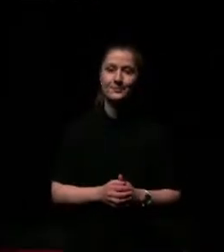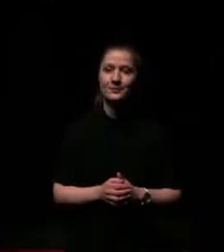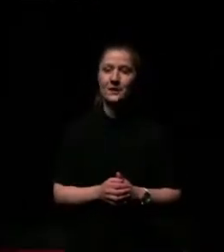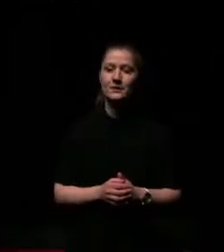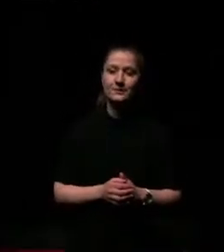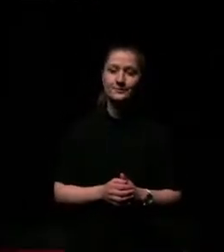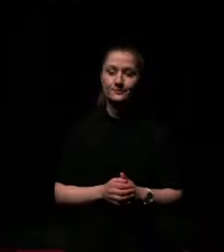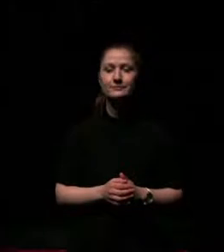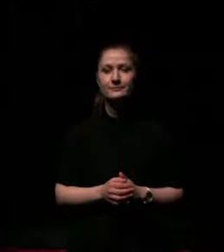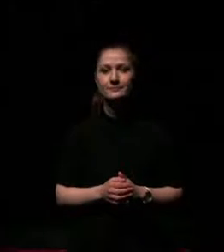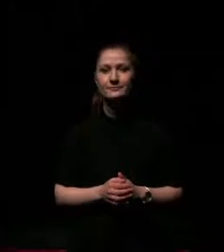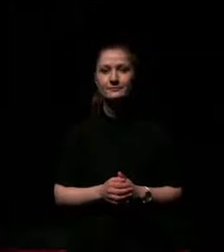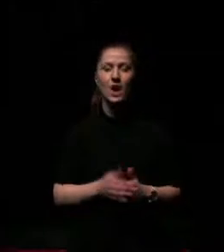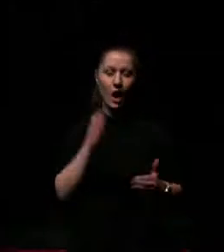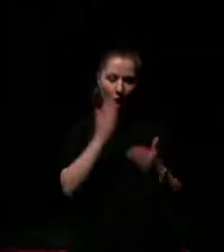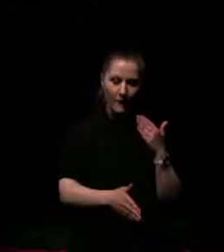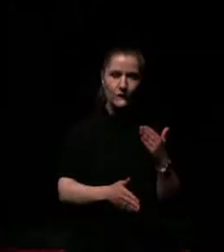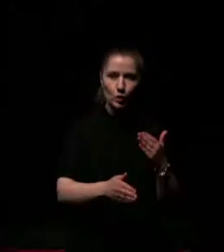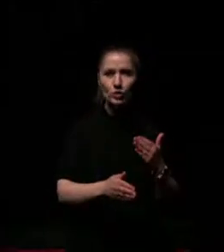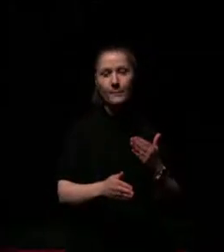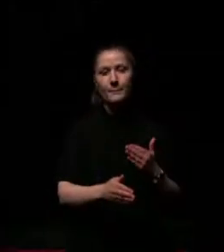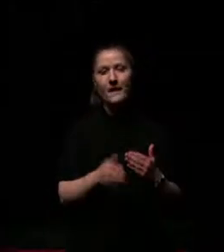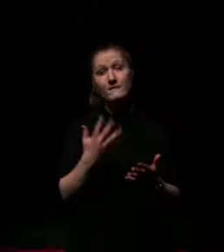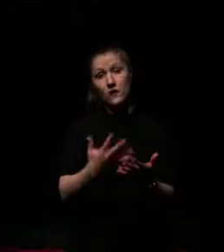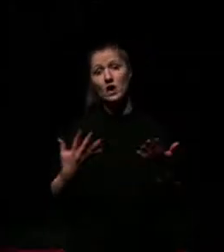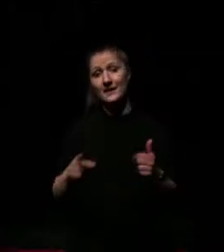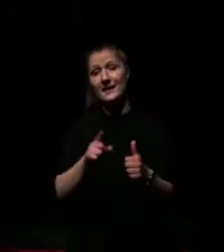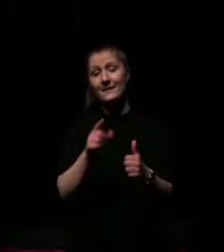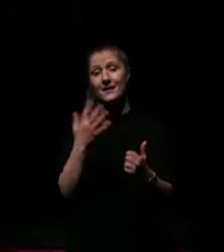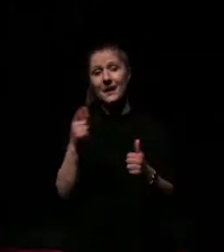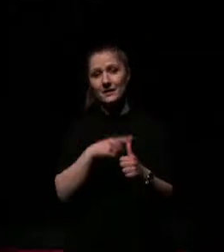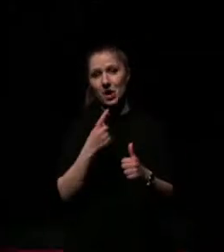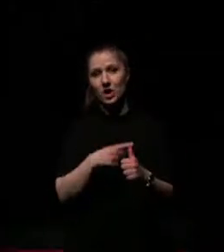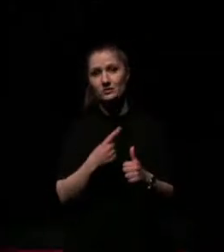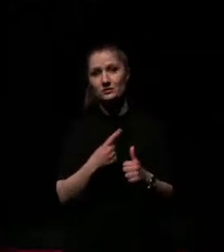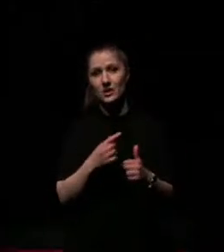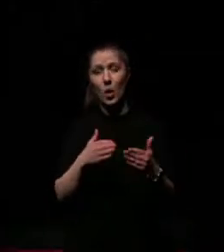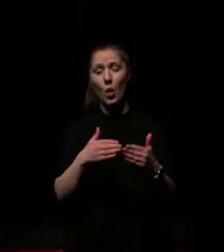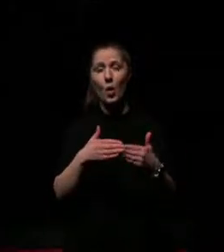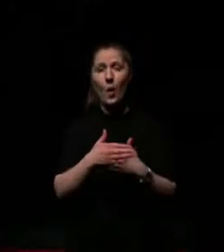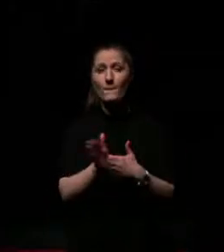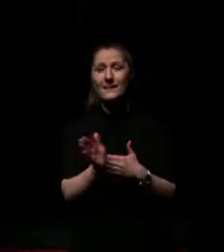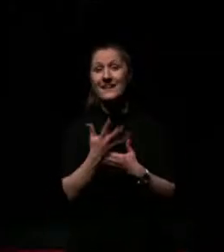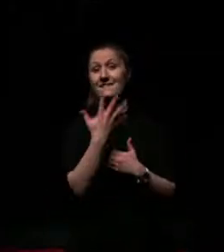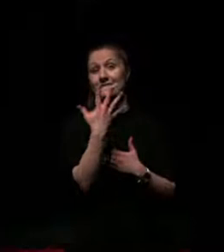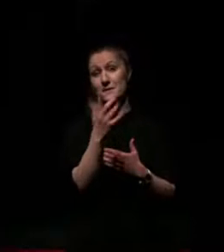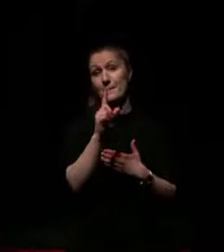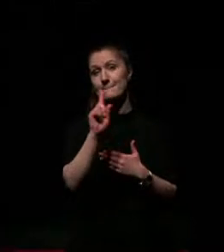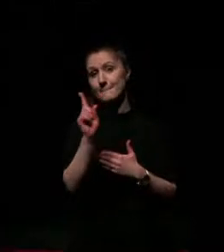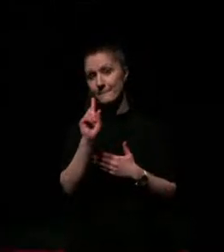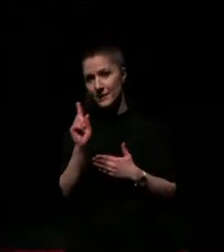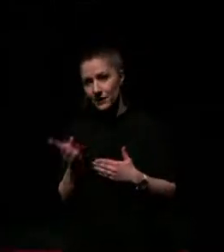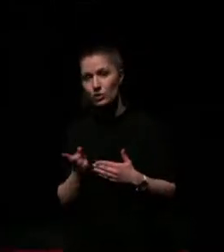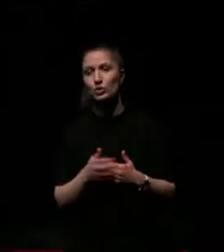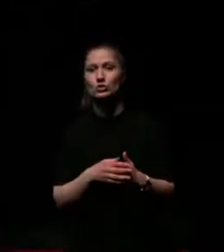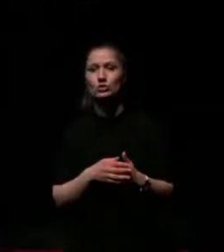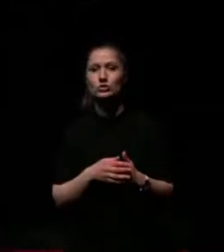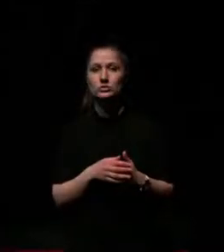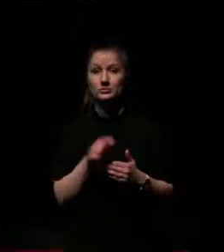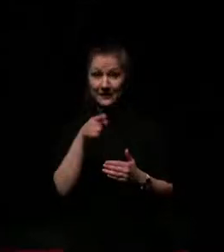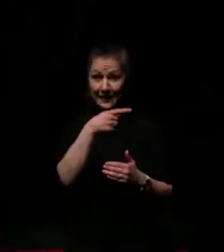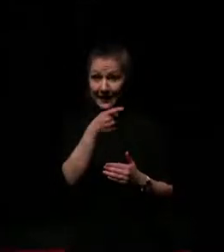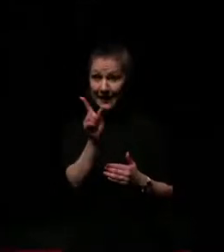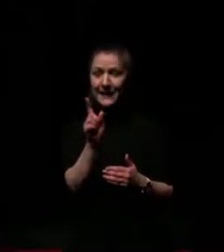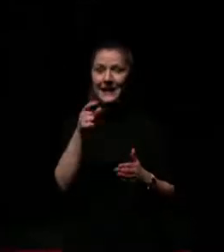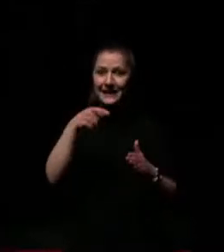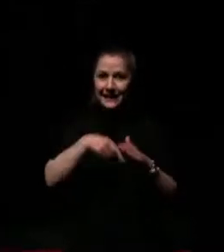det vil bli rett og slett avgjort ved alminnelig flertall, og stemmesystemet vil bli åpent i 5 minutter. Så da går dere altså inn, og så på